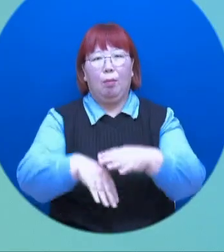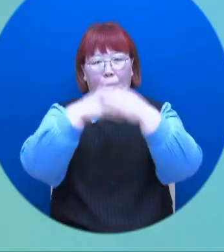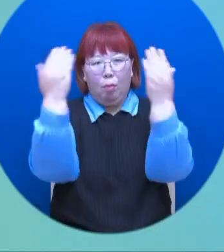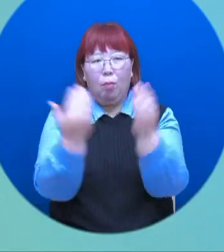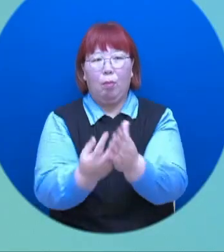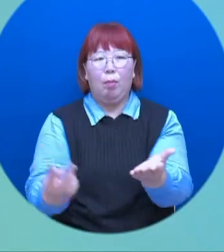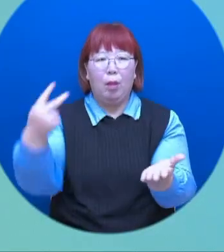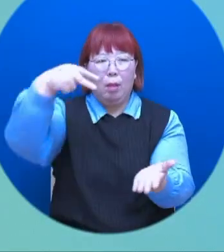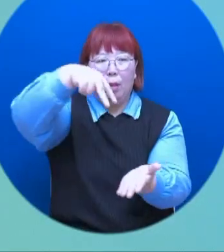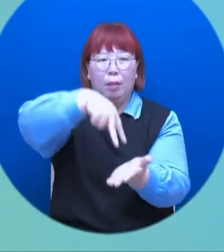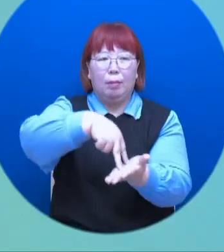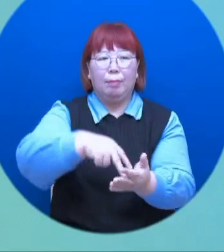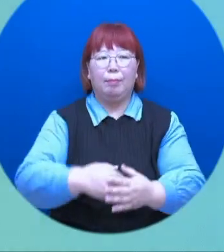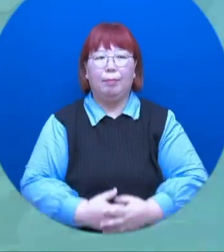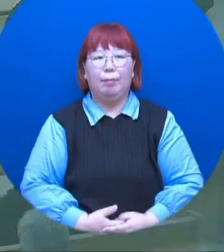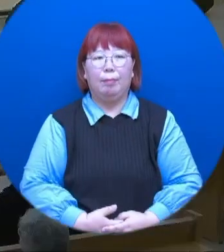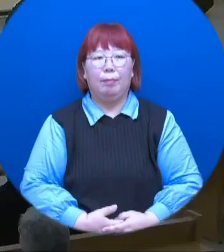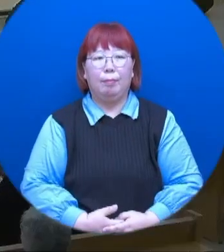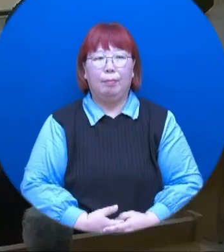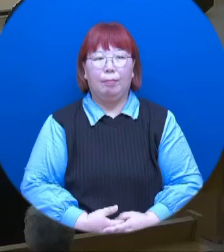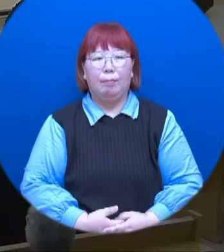자리에서 일어나겠습니다.